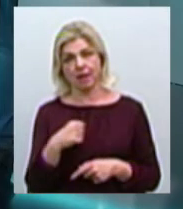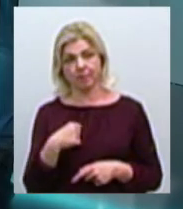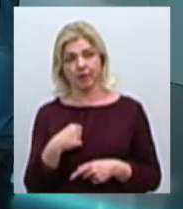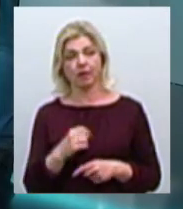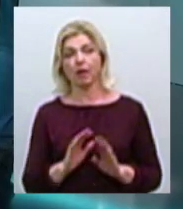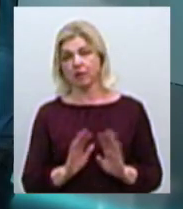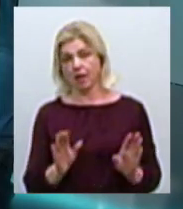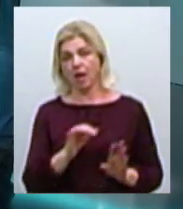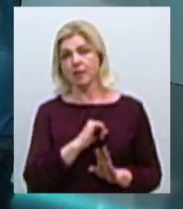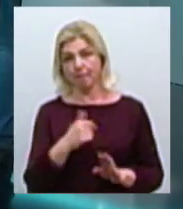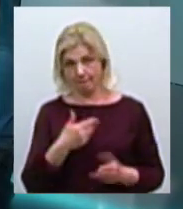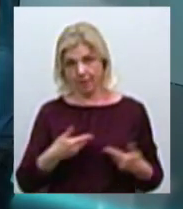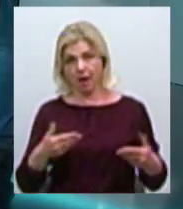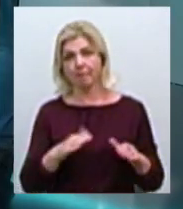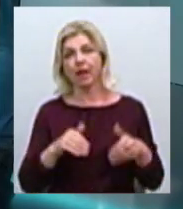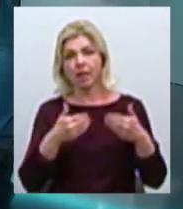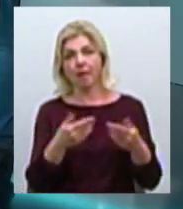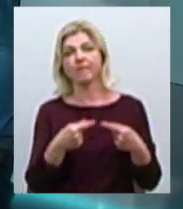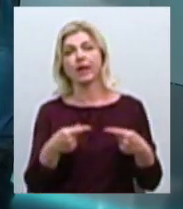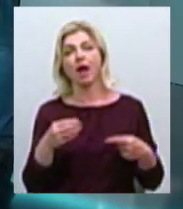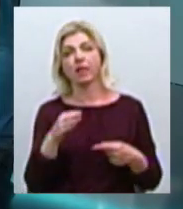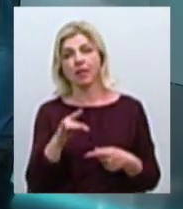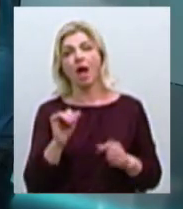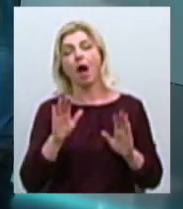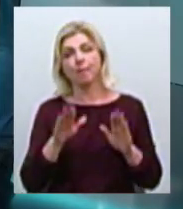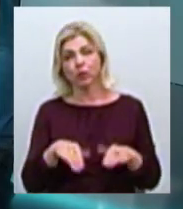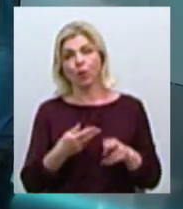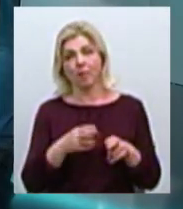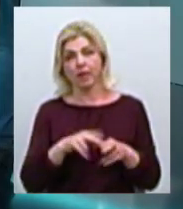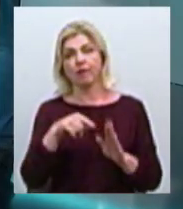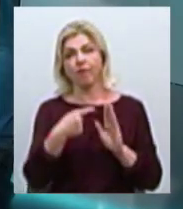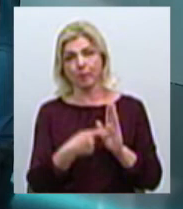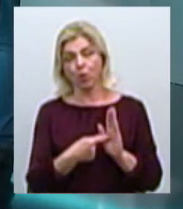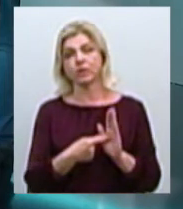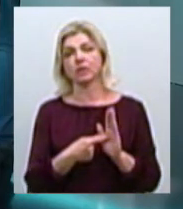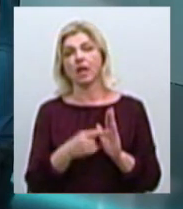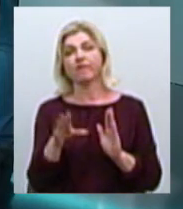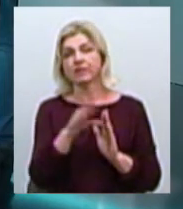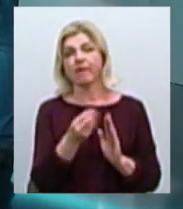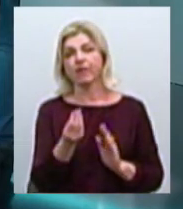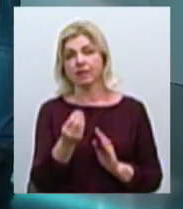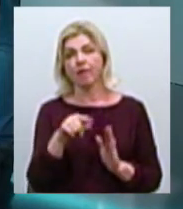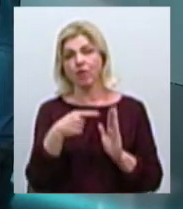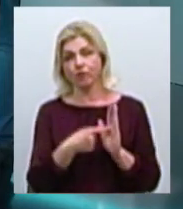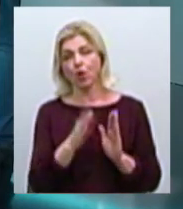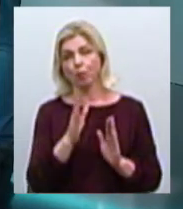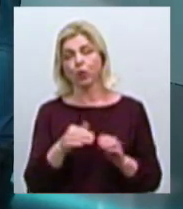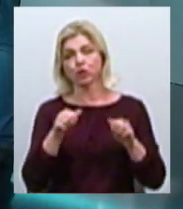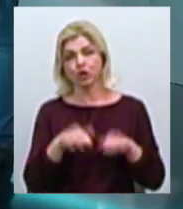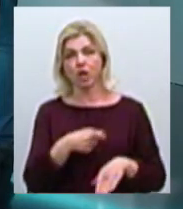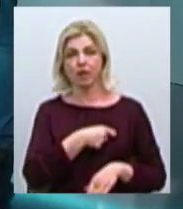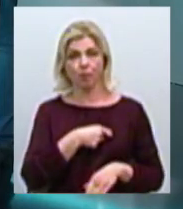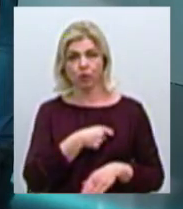Ні, ми пропонуємо варіанти, а потім будемо виносити ці питання, і всі фінансові питання будуть рішати депутатський корпус. Якщо